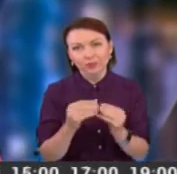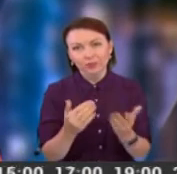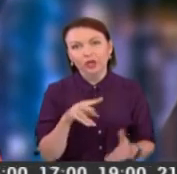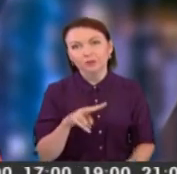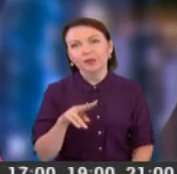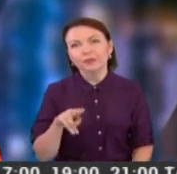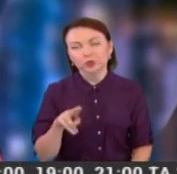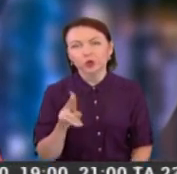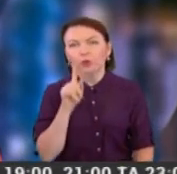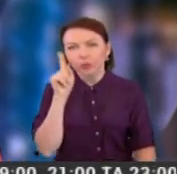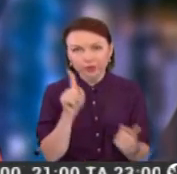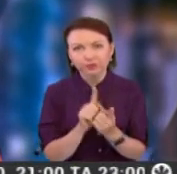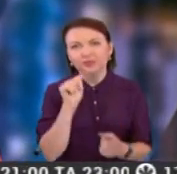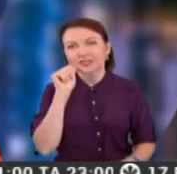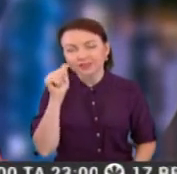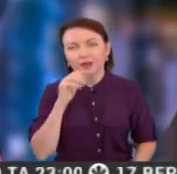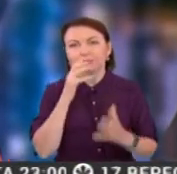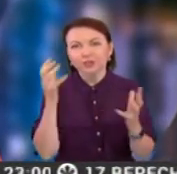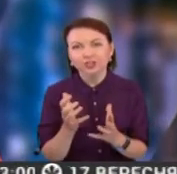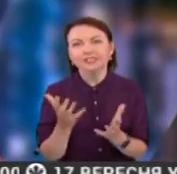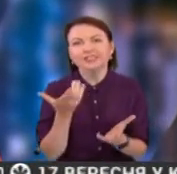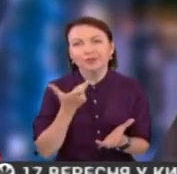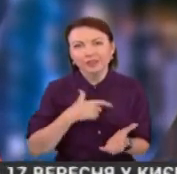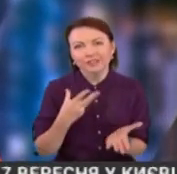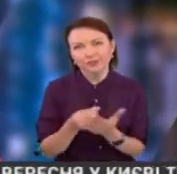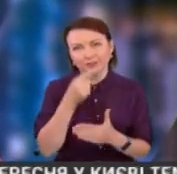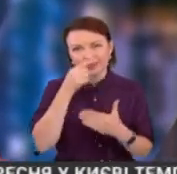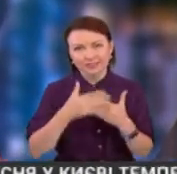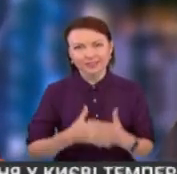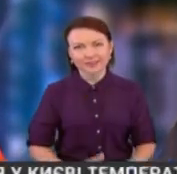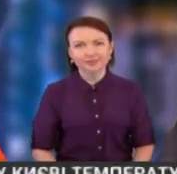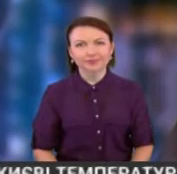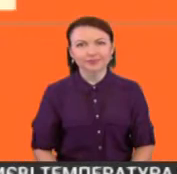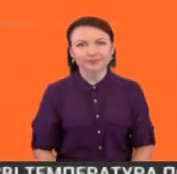З вами була Людмила Пастушок. Побачимось з вами вже завтра. Бережіть себе і своїх близьких. До зустрічі.